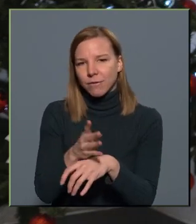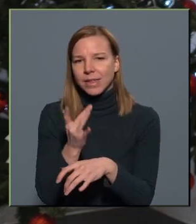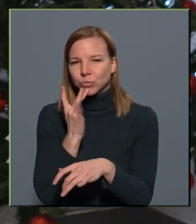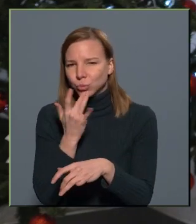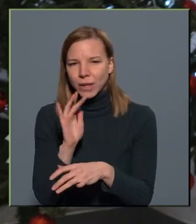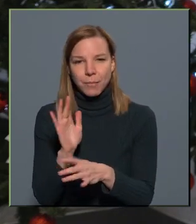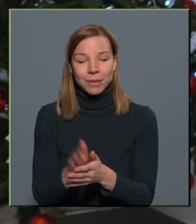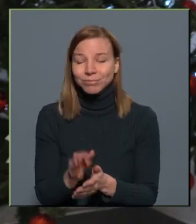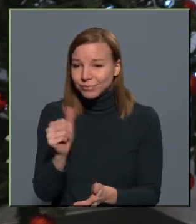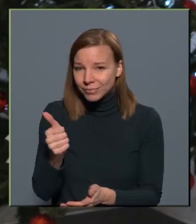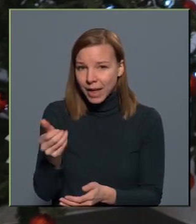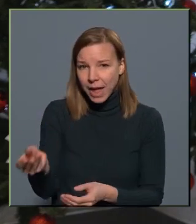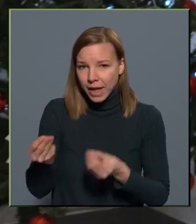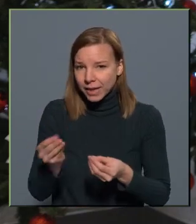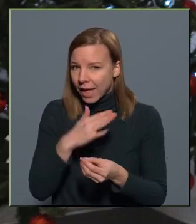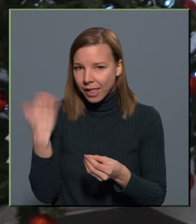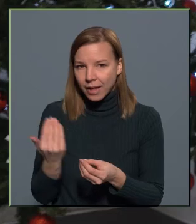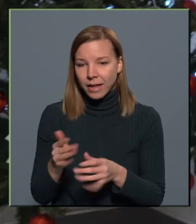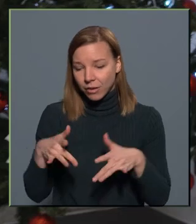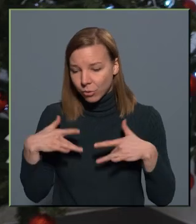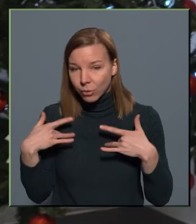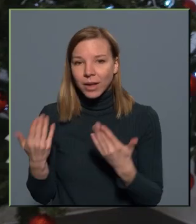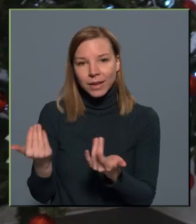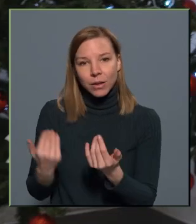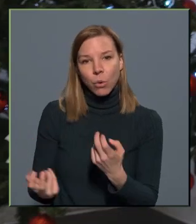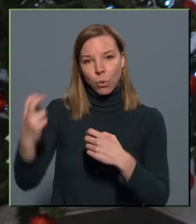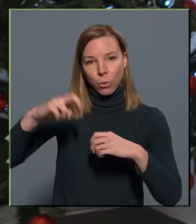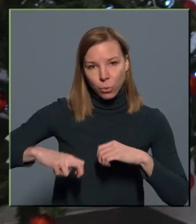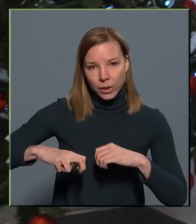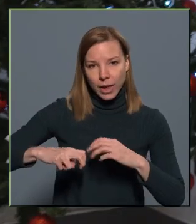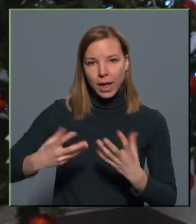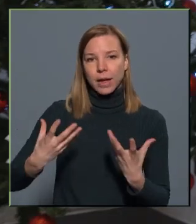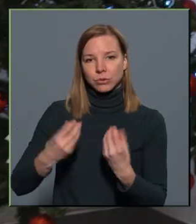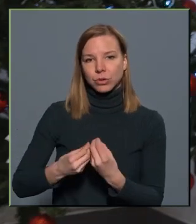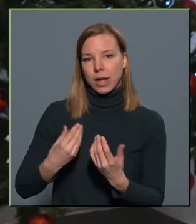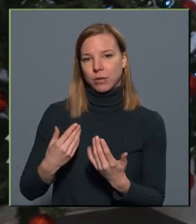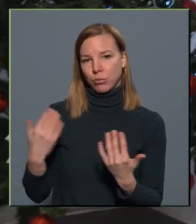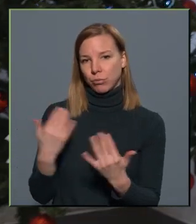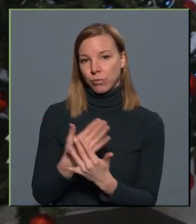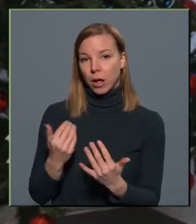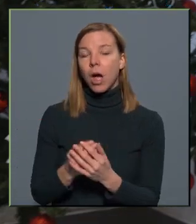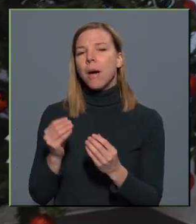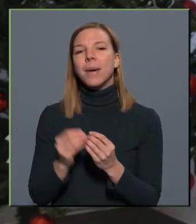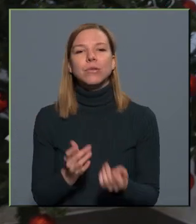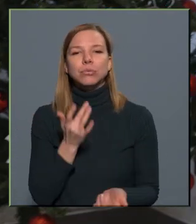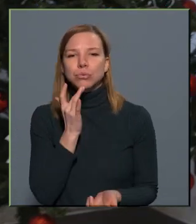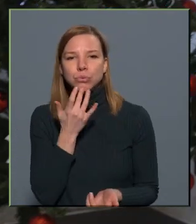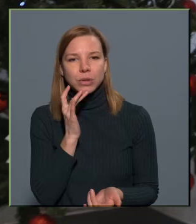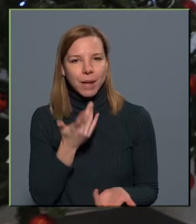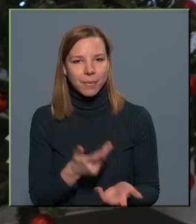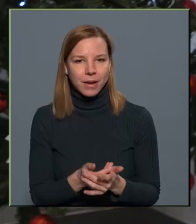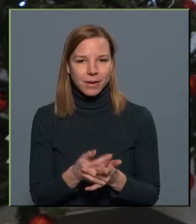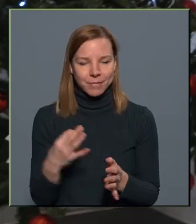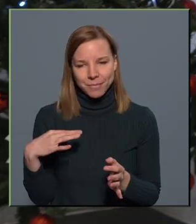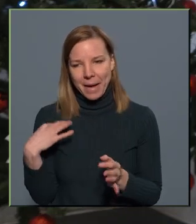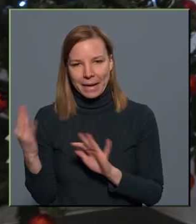Egy legyen, annak is örülünk, inkább ülj le közénk, és legyél velünk. Mert sütemény az amúgy se használ,